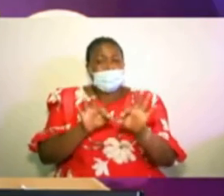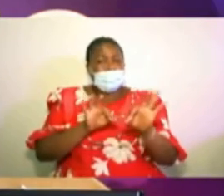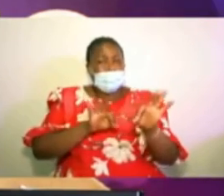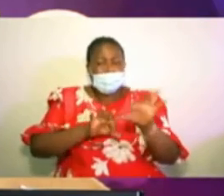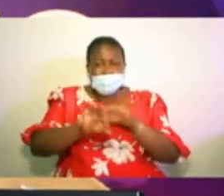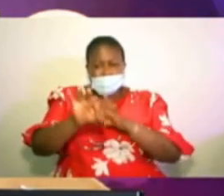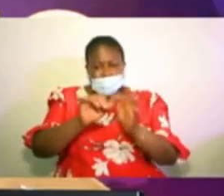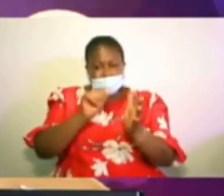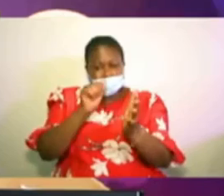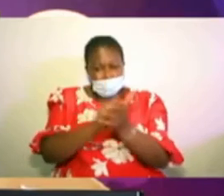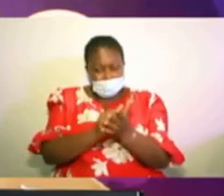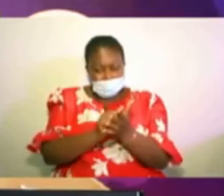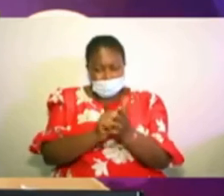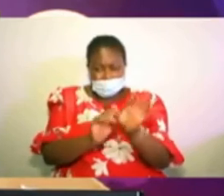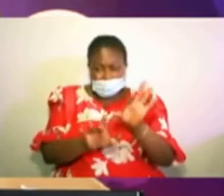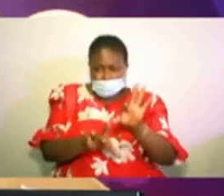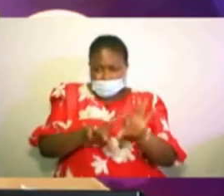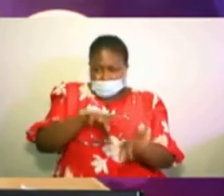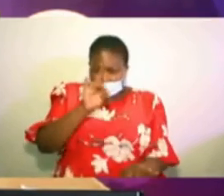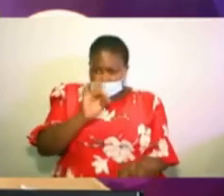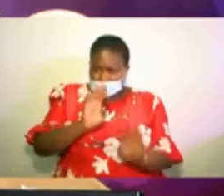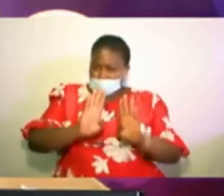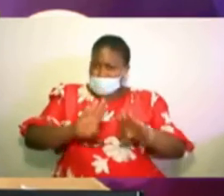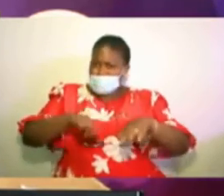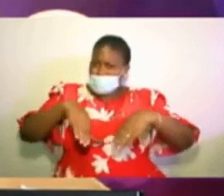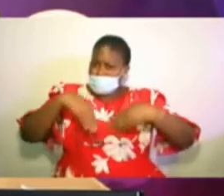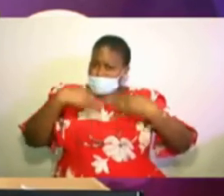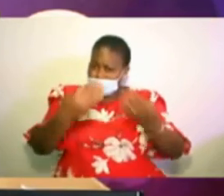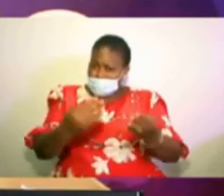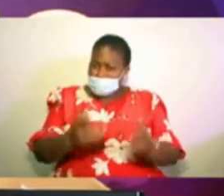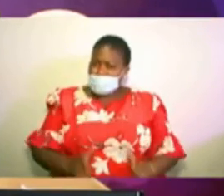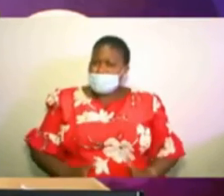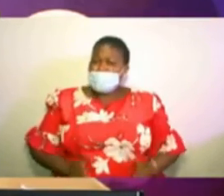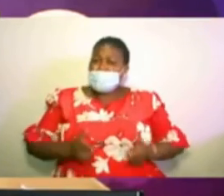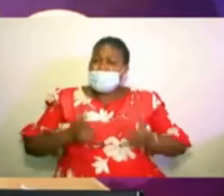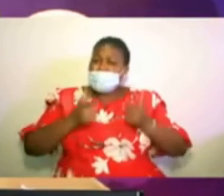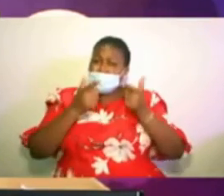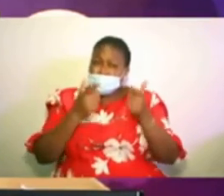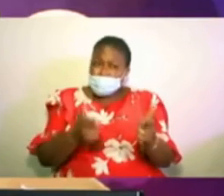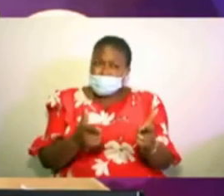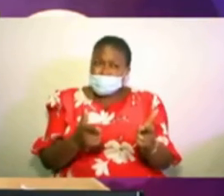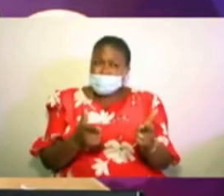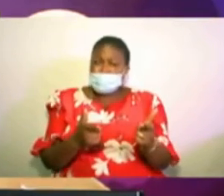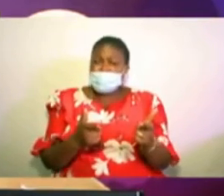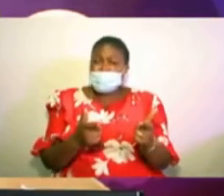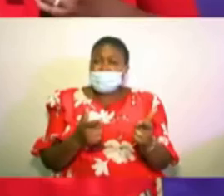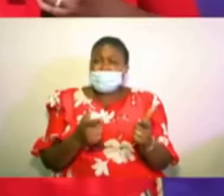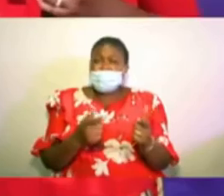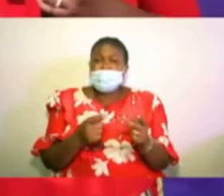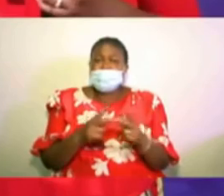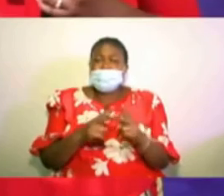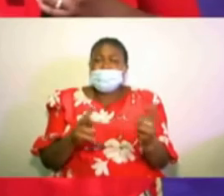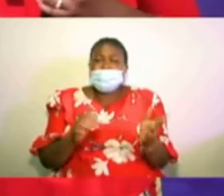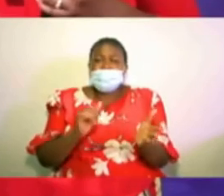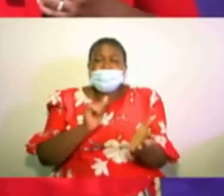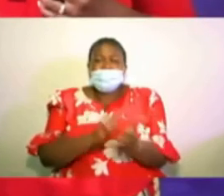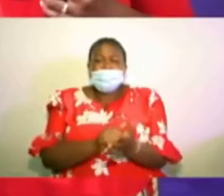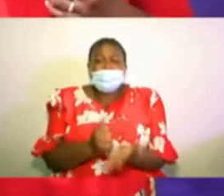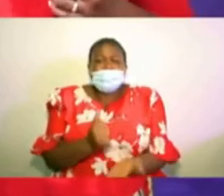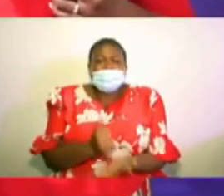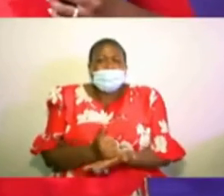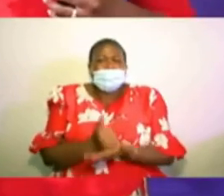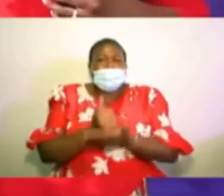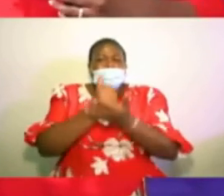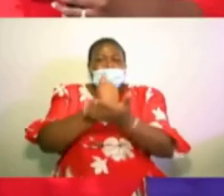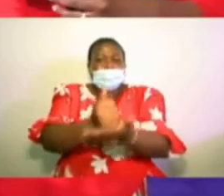gives life, et donc lorsqu'on dit que l'esprit vivifie, it's to say that he makes somebody or something live. Ça